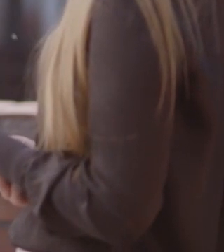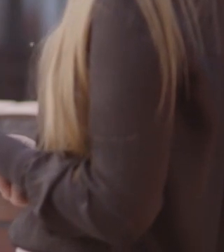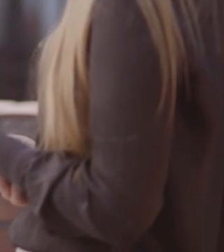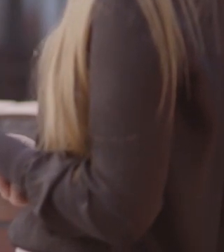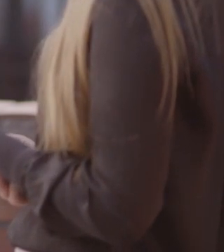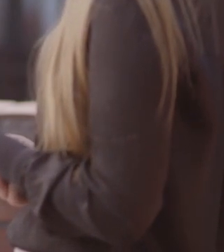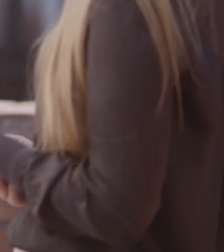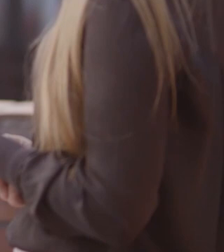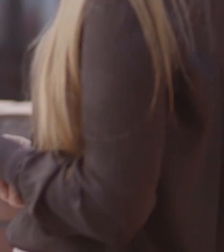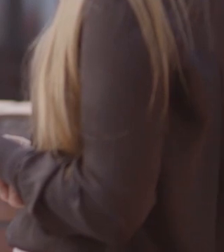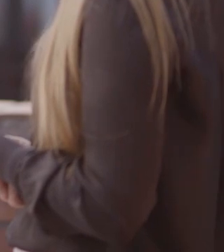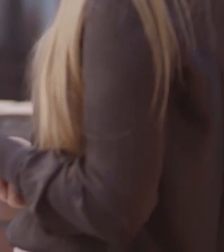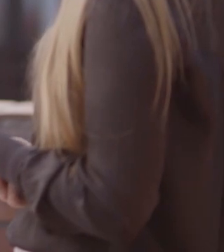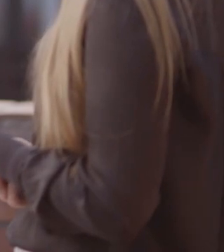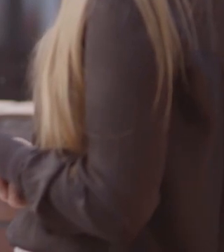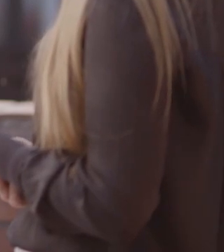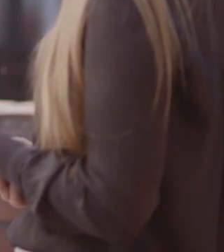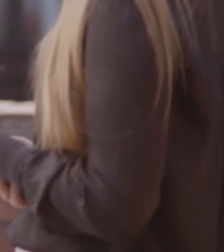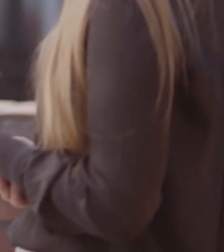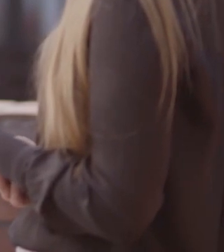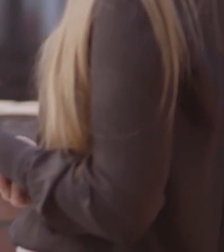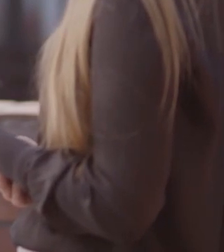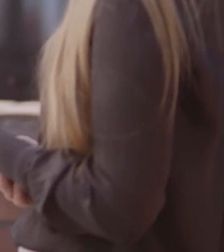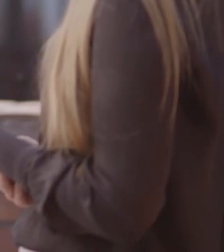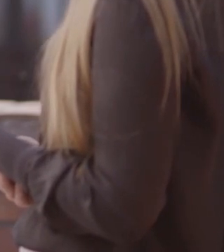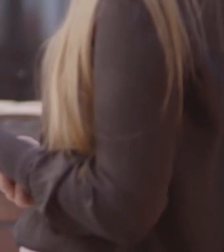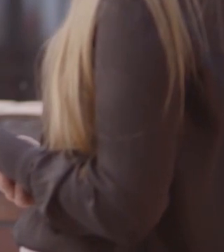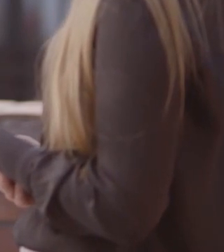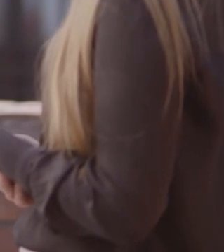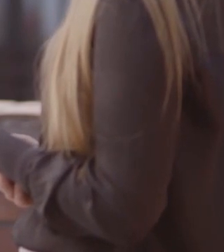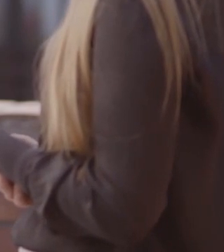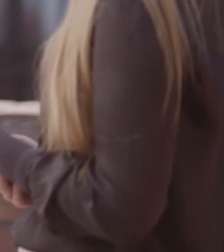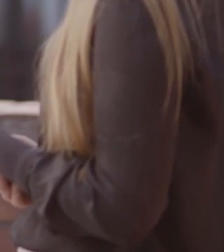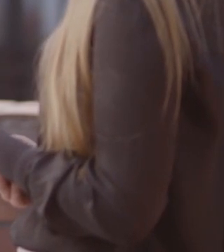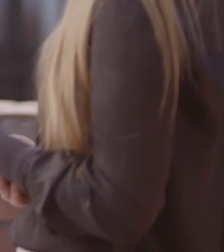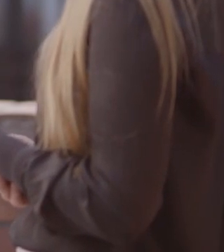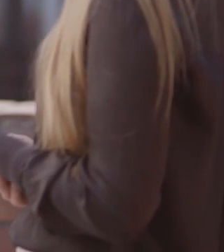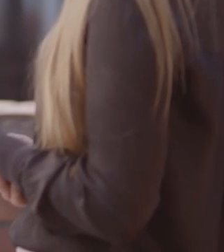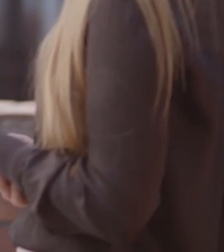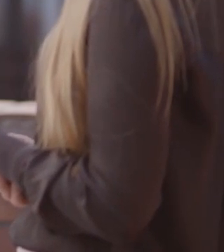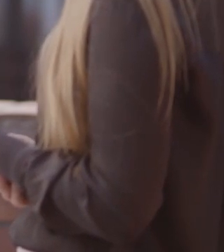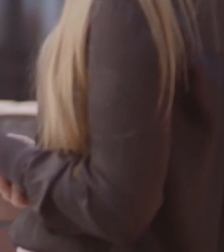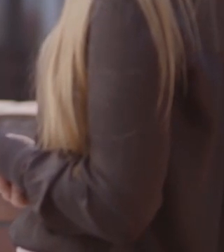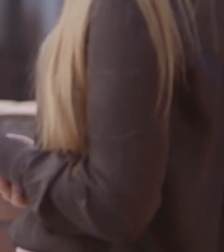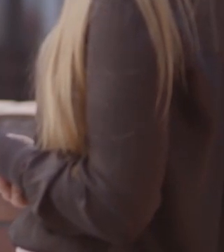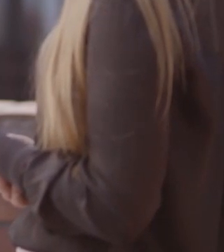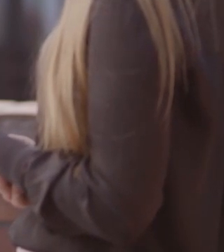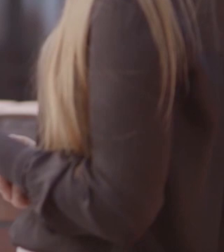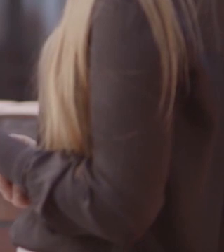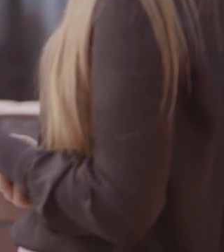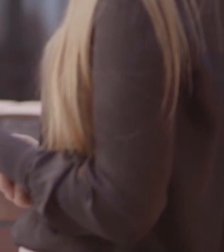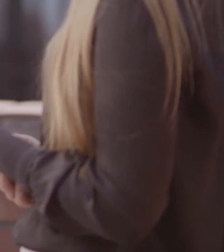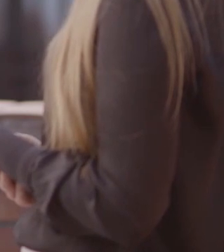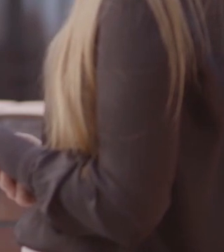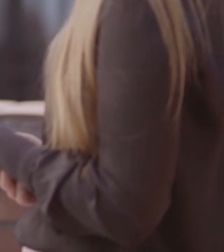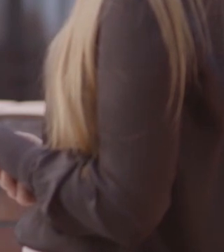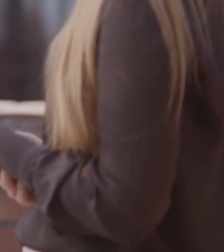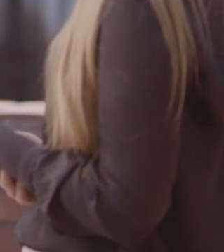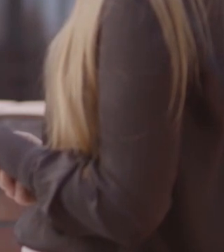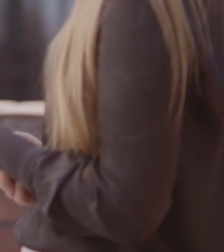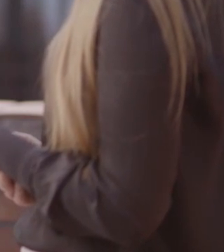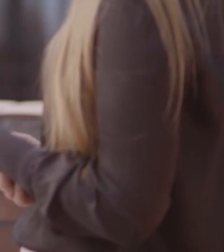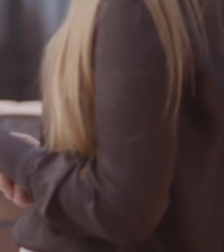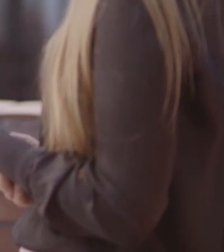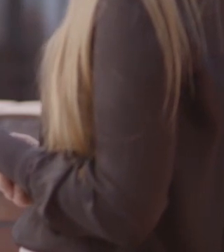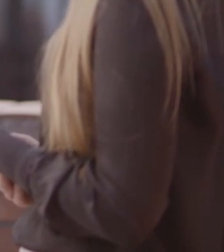Uniwersytecie Śląskim. Natomiast kiedy student znajdzie się w trudnej sytuacji życiowej, mówimy tutaj o chorobie, o śmierci rodzica, mówimy tutaj